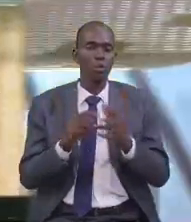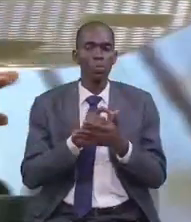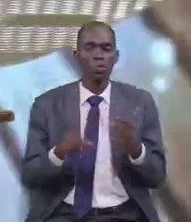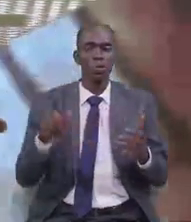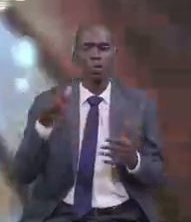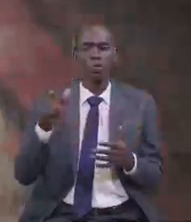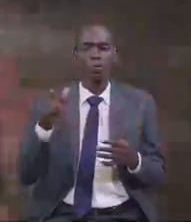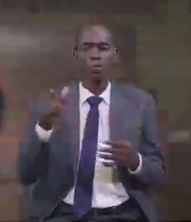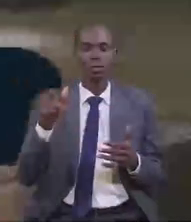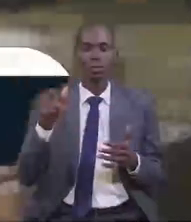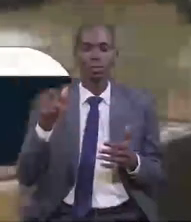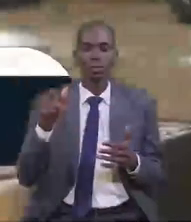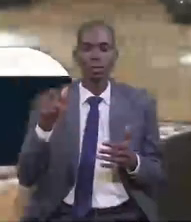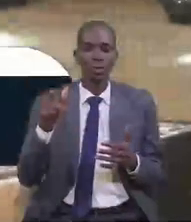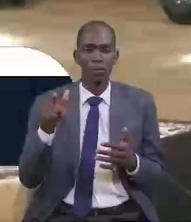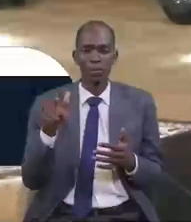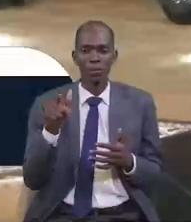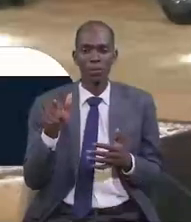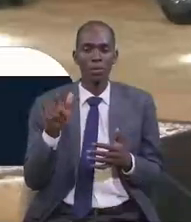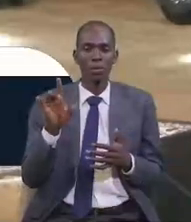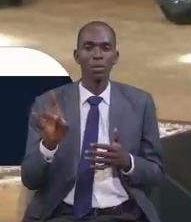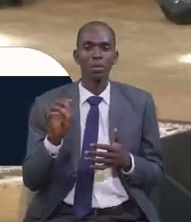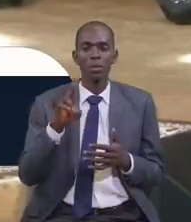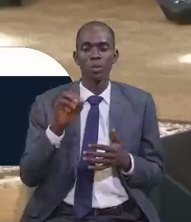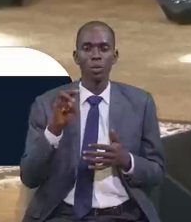Romains 2, verset 20.